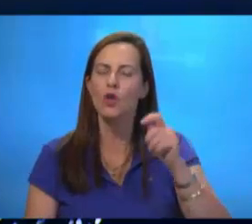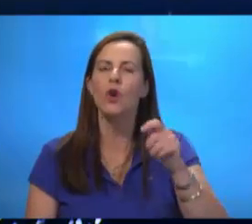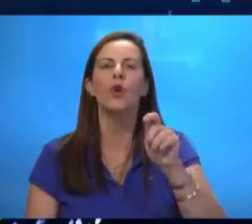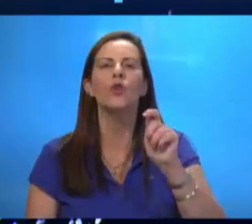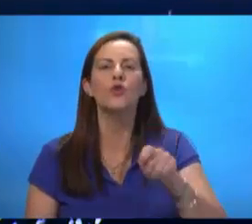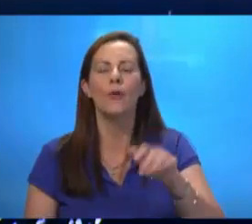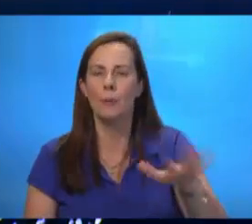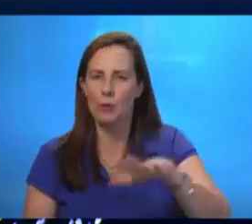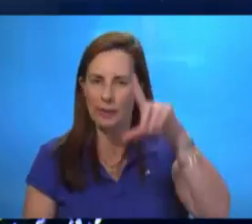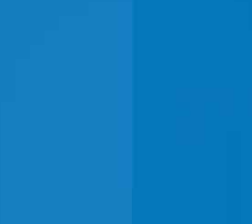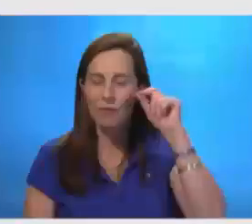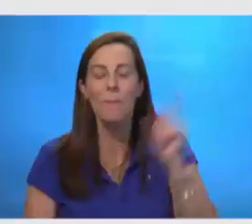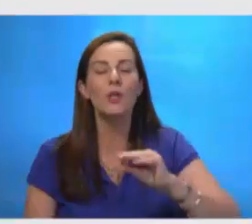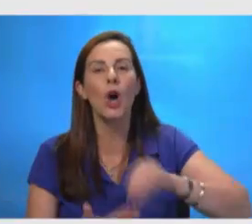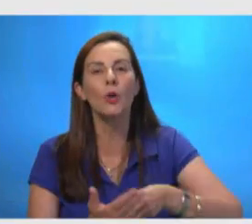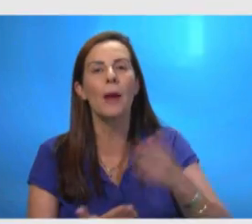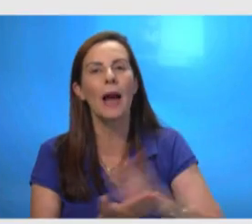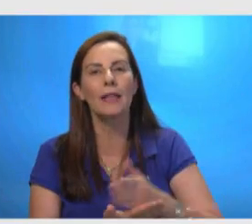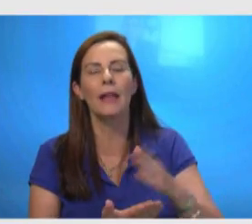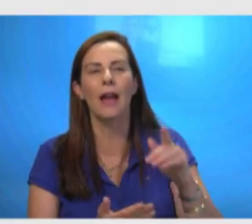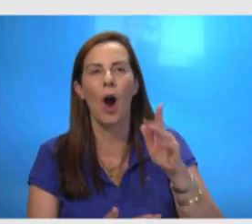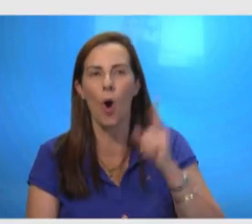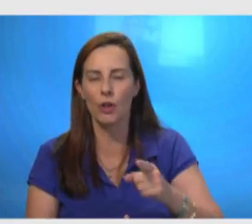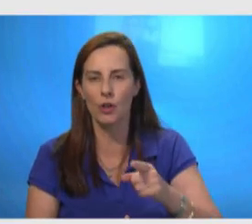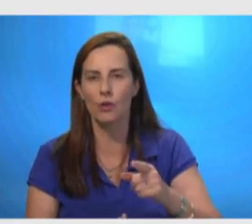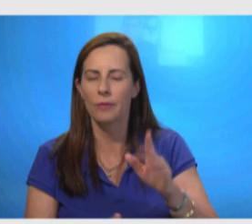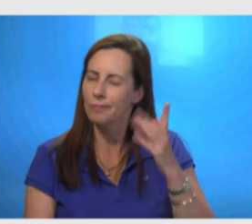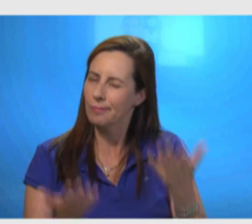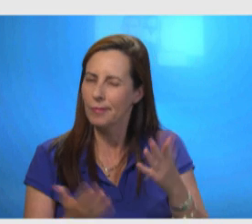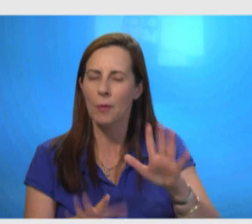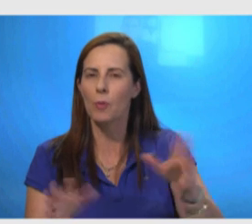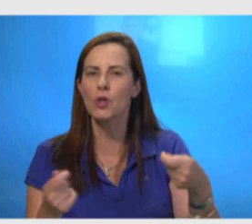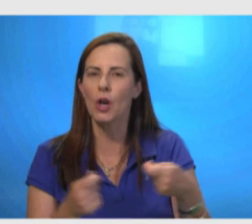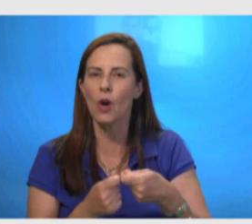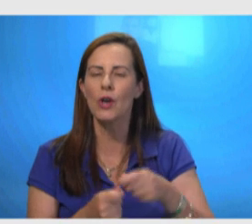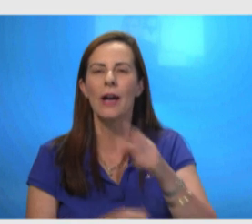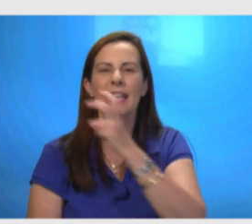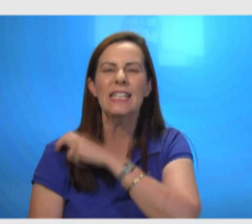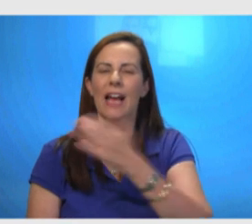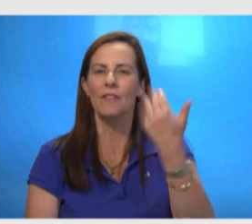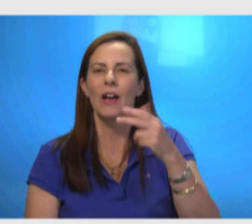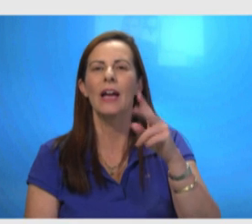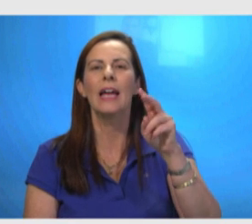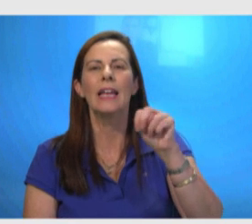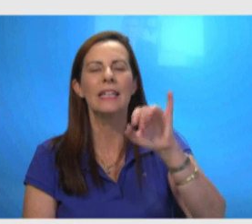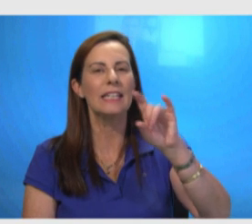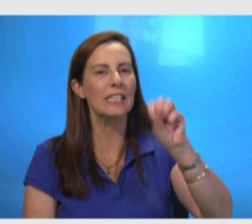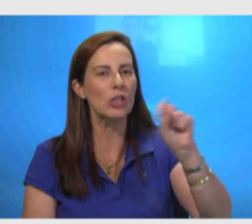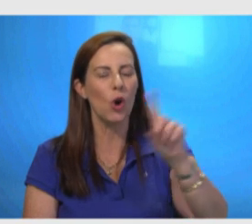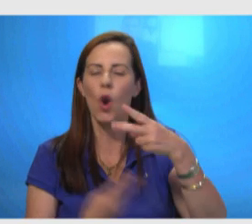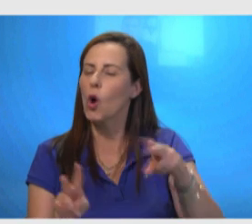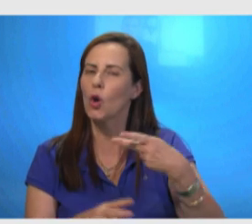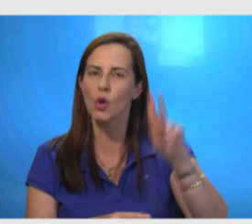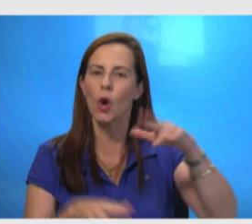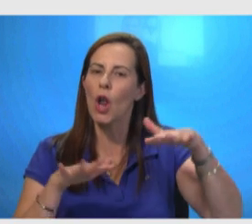בתל אביב, מי שחתום על הכרעת הדין השנויה במחלוקת בכל מה שנוגע לניצב לשעבר ניסו שחם, לא יוכל יותר